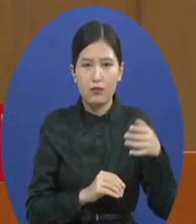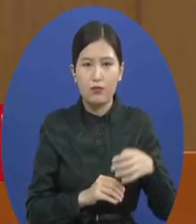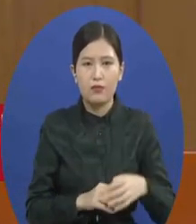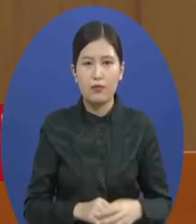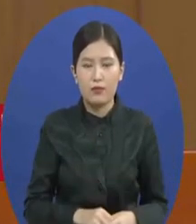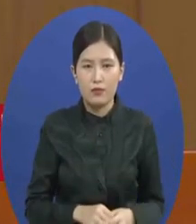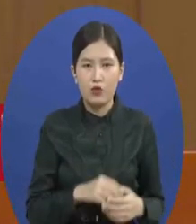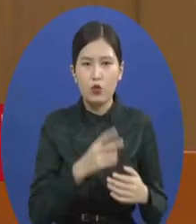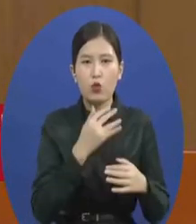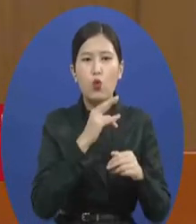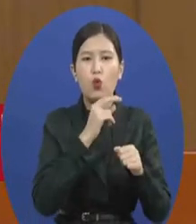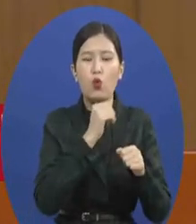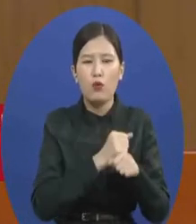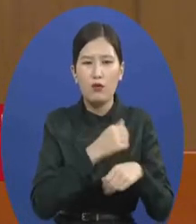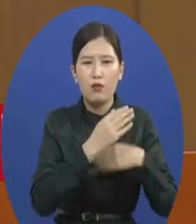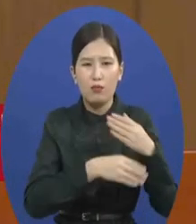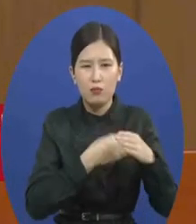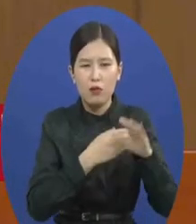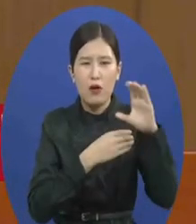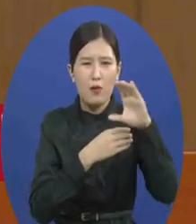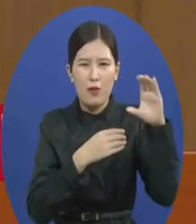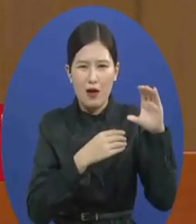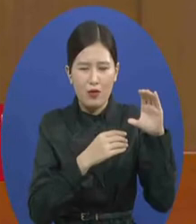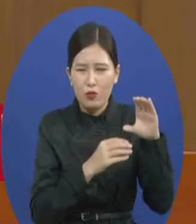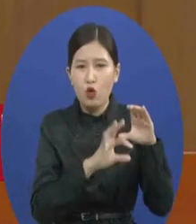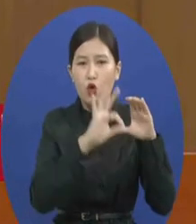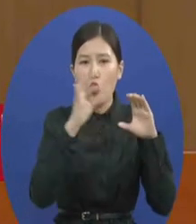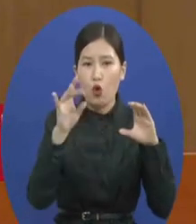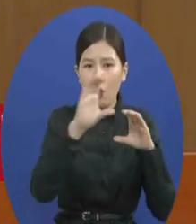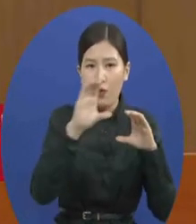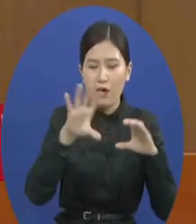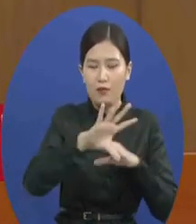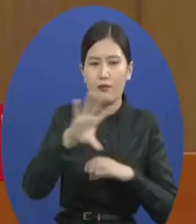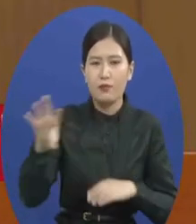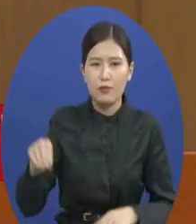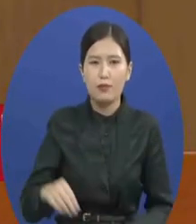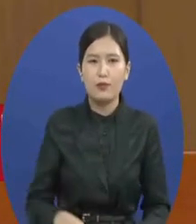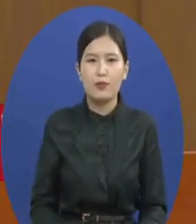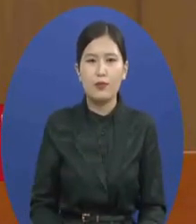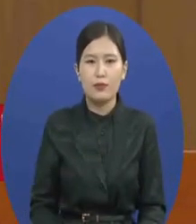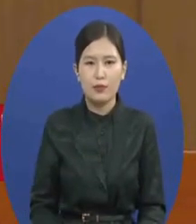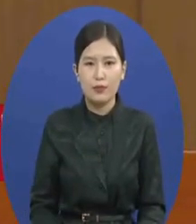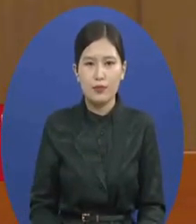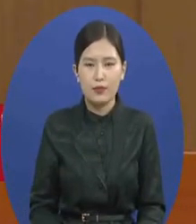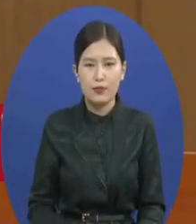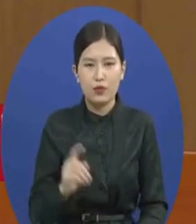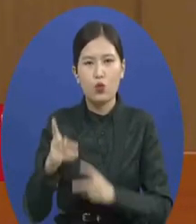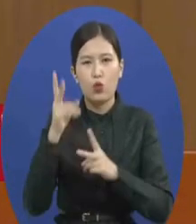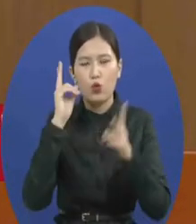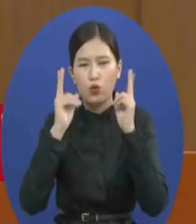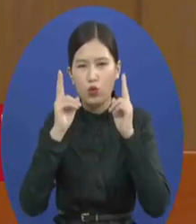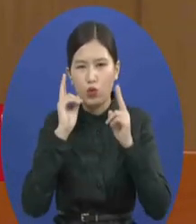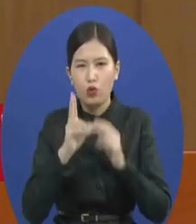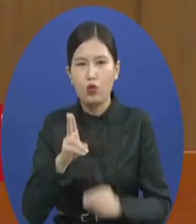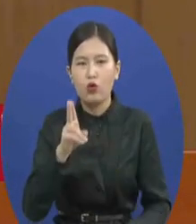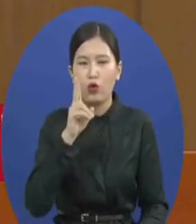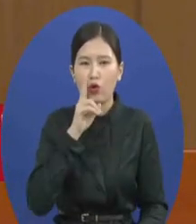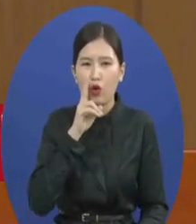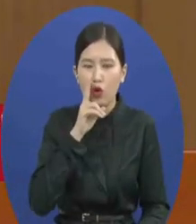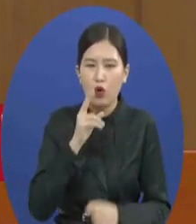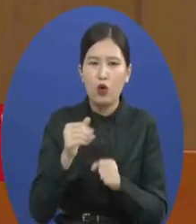үйл ажиллагаа явуулж байгаа аж ахуйн нэгжүүдээс бусад аж ахуйн нэгжүүдийг. За тэгэл өсчин гол сайхан хоолны газар, кофе